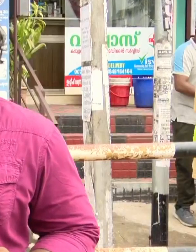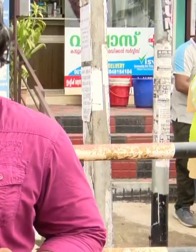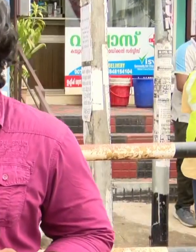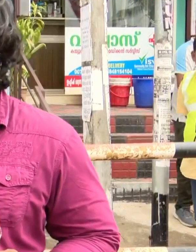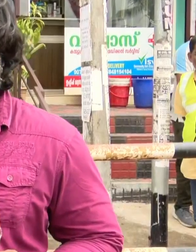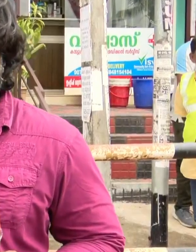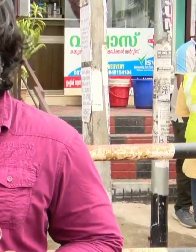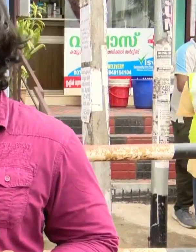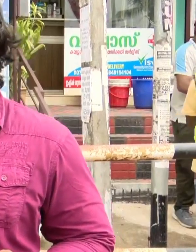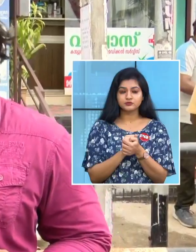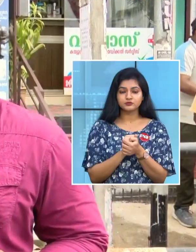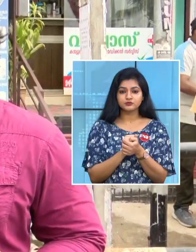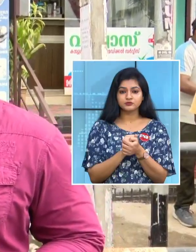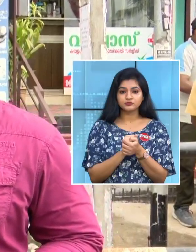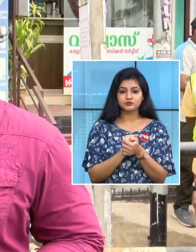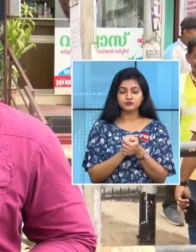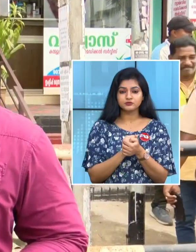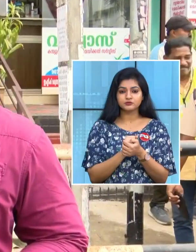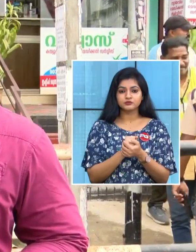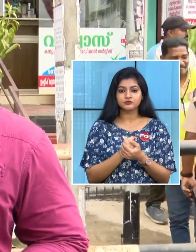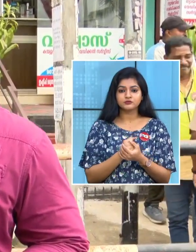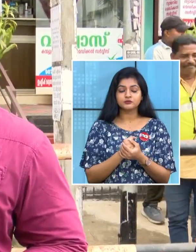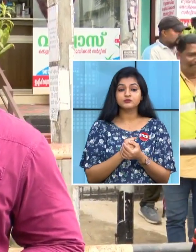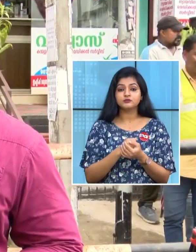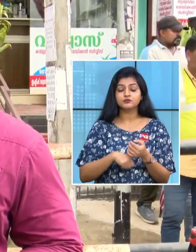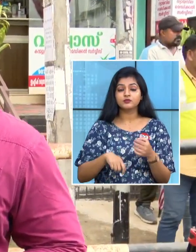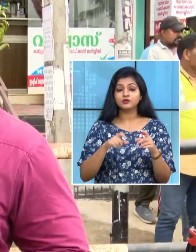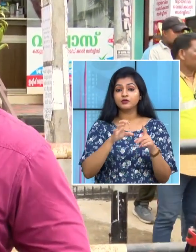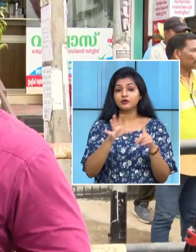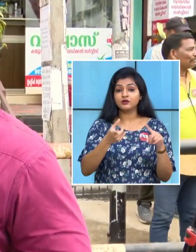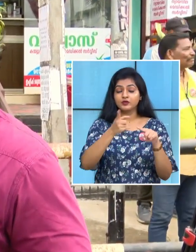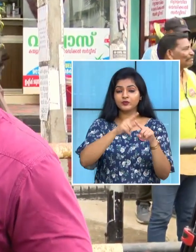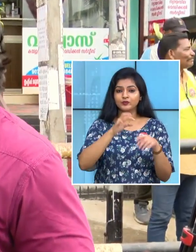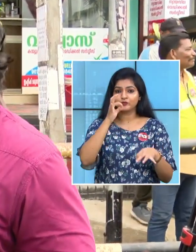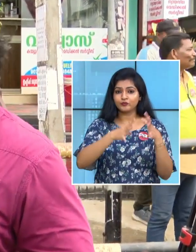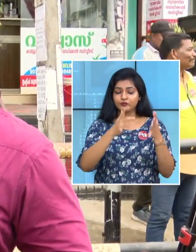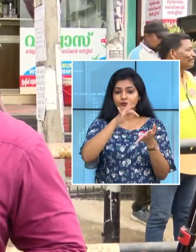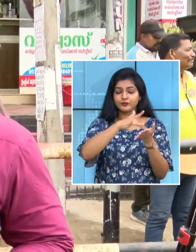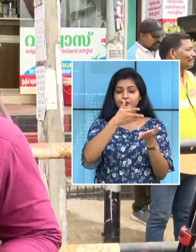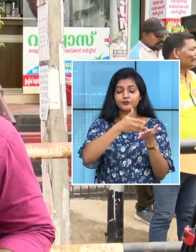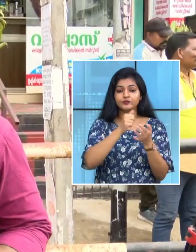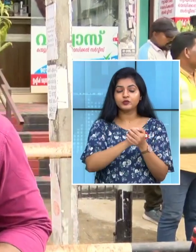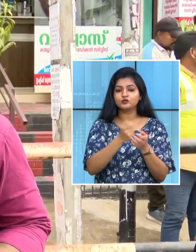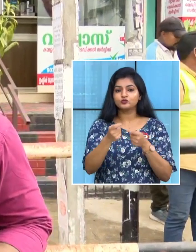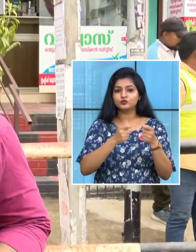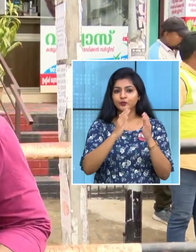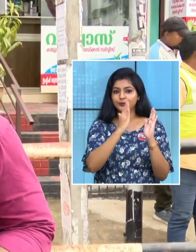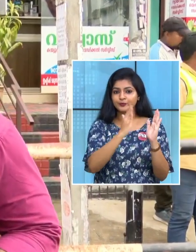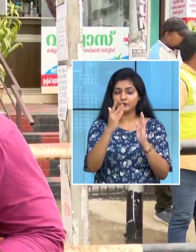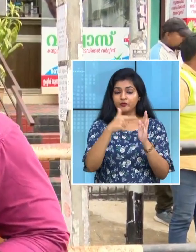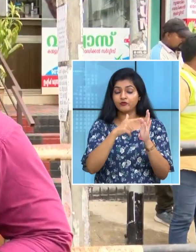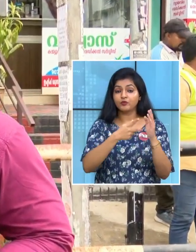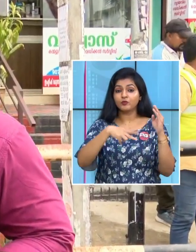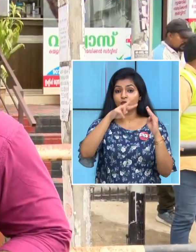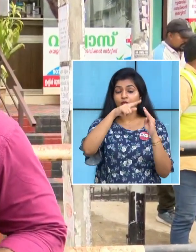ഉന്മേഷ, ഈ അപകടം നടന്ന പാപ്പനംകോടാണുള്ളത്. പാപ്പനംകോട് ജംഗ്ഷനിലാണ്. പാപ്പനംകോട് നമ്മൾ നെയ്യാറ്റിൻകരയിൽ നിന്ന് വരുമ്പോൾ ഇടതുഭാഗത്താണ് ഈ കടമുറികളുള്ളത്. അതിൽ മുകളിലത്തെ നിലയിൽ